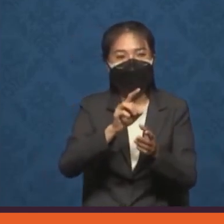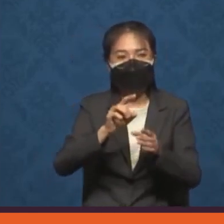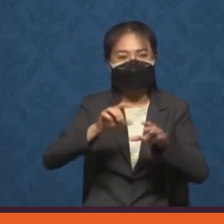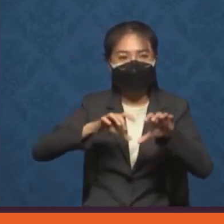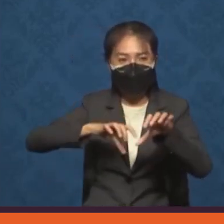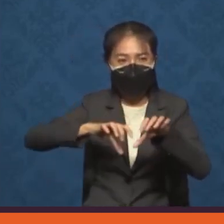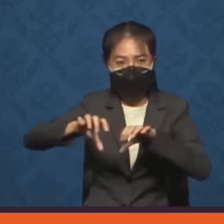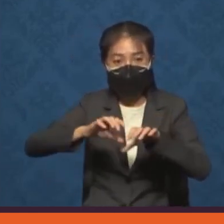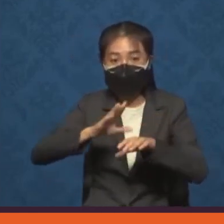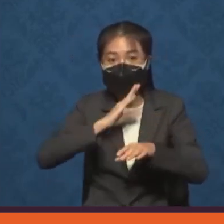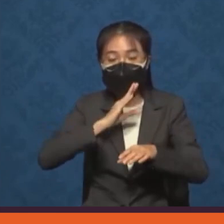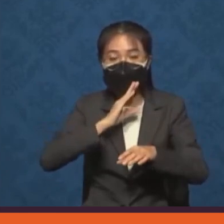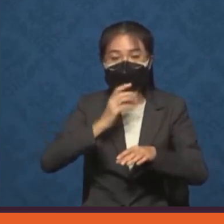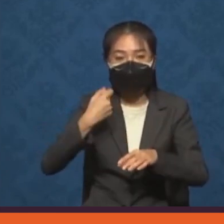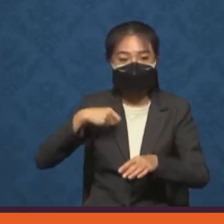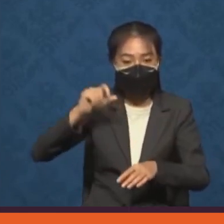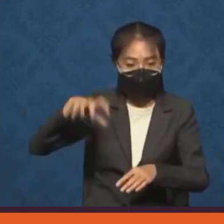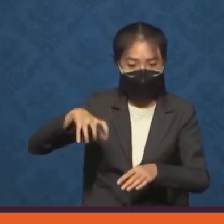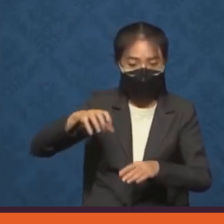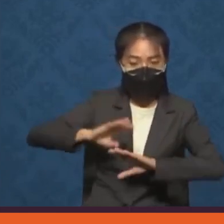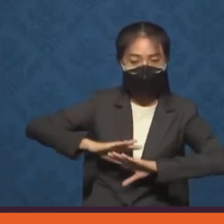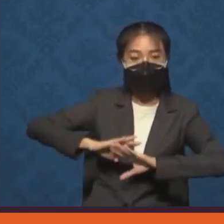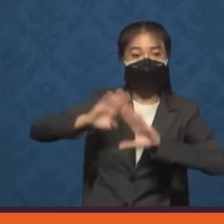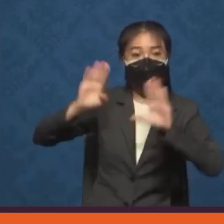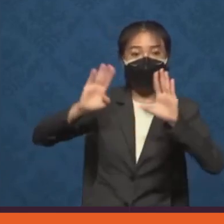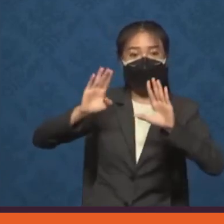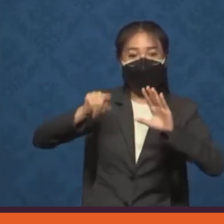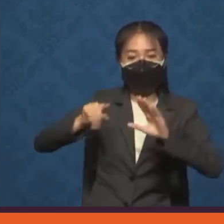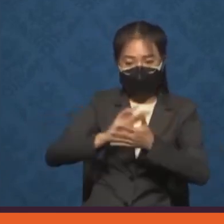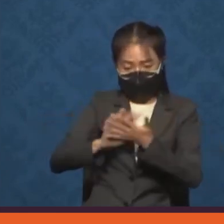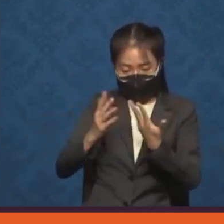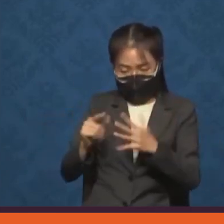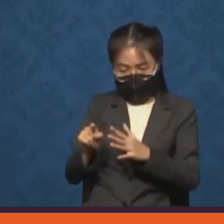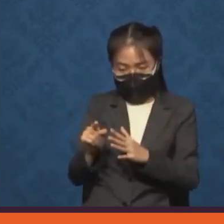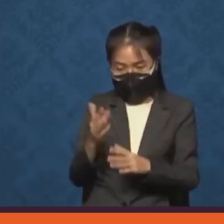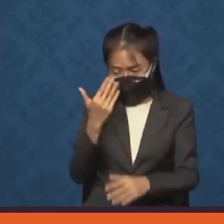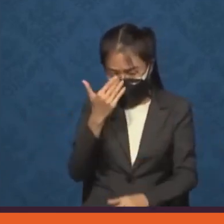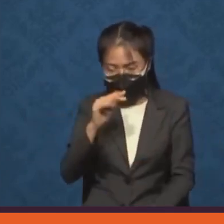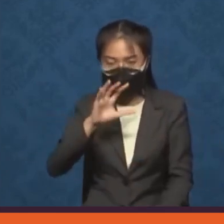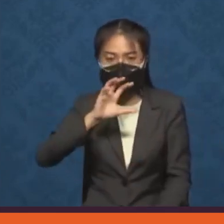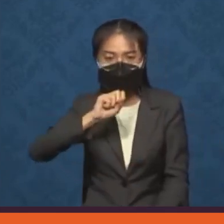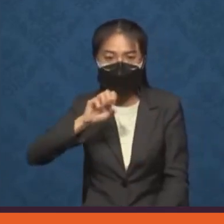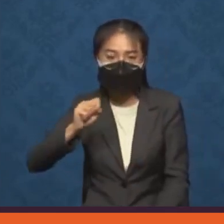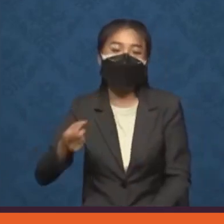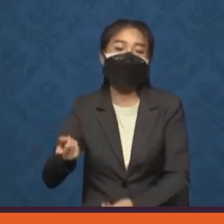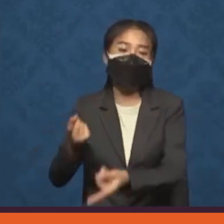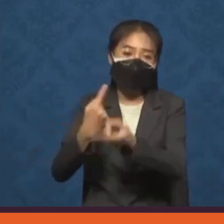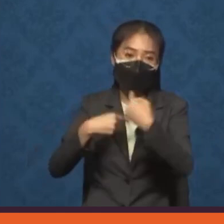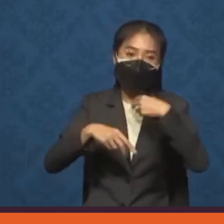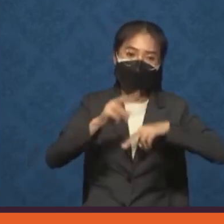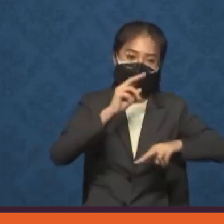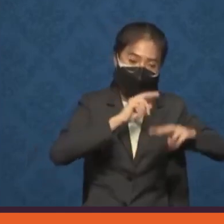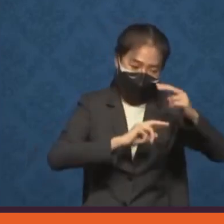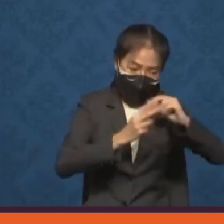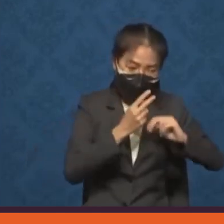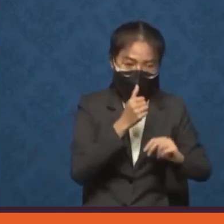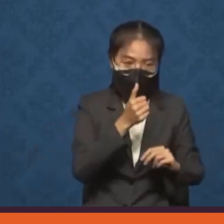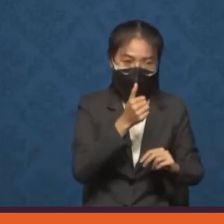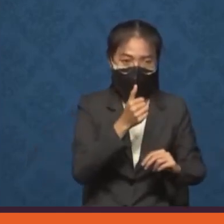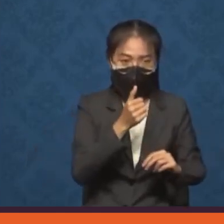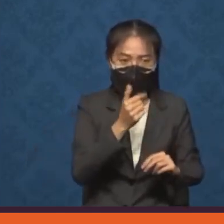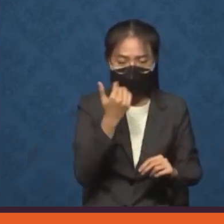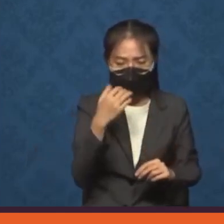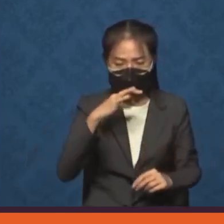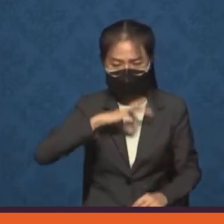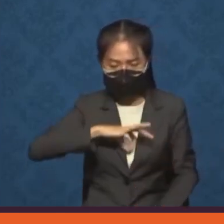เมืองมีมติยกคำร้องเนี่ยถ้ายกคำร้องขึ้นมาแล้วเนี่ยทำไมถึงให้สส.กลับมาโอเวอร์รูลได้อีกทีหนึ่งอย่างนี้เป็นการแทรกแซ